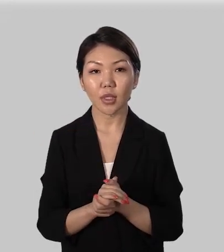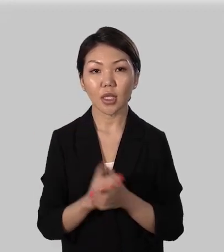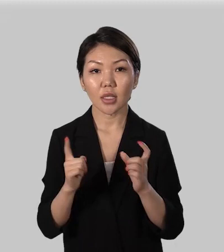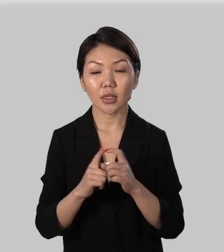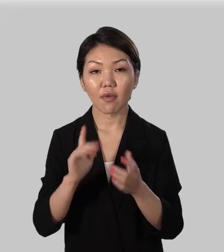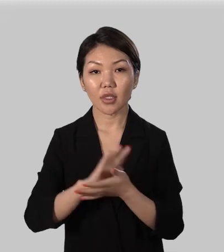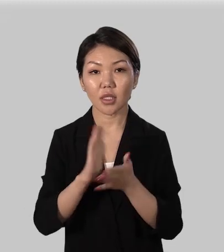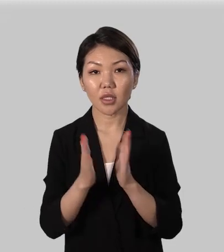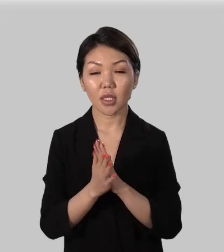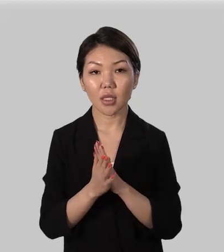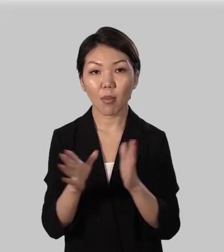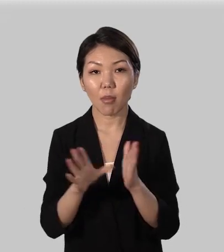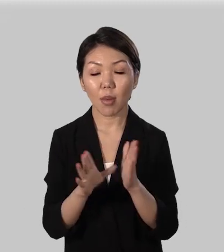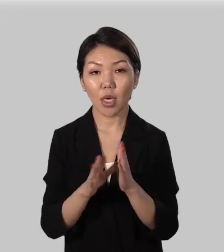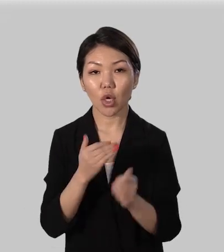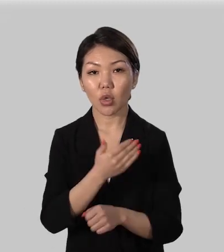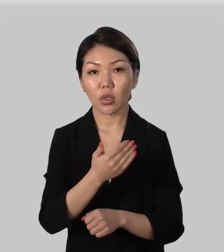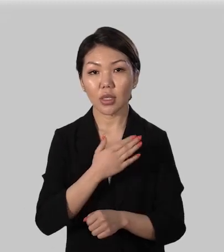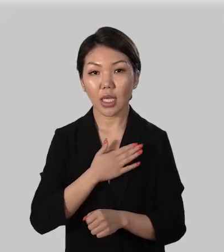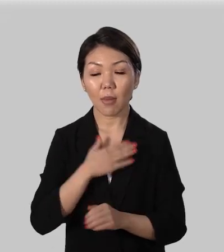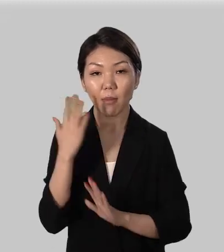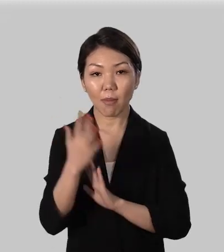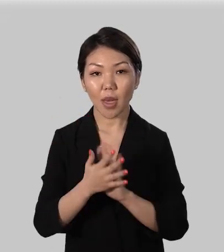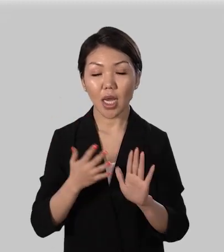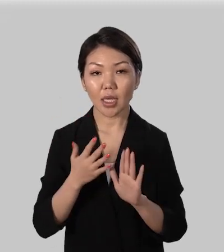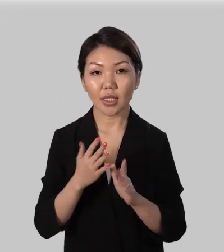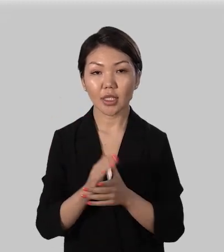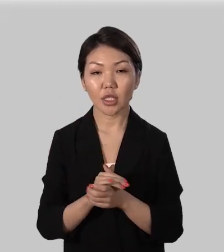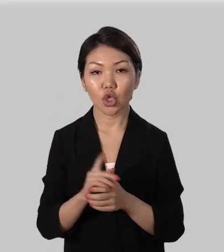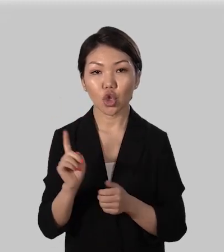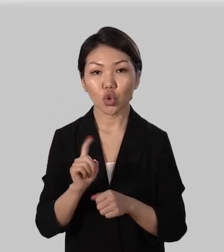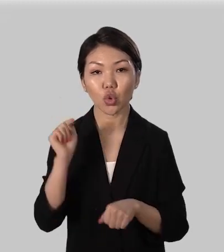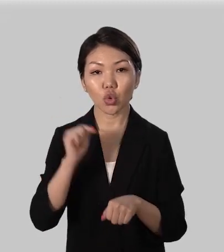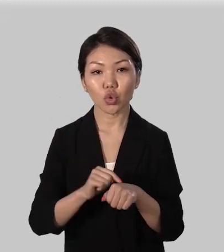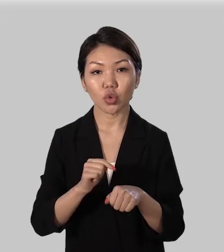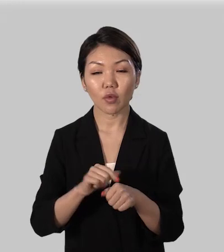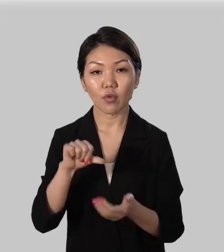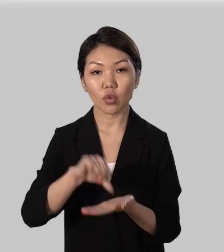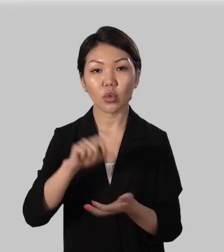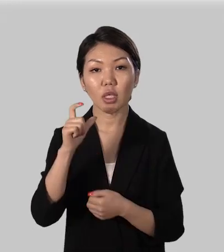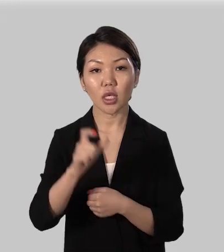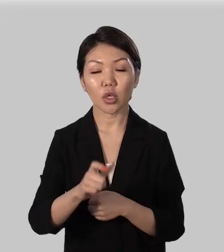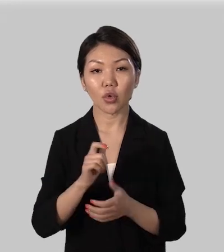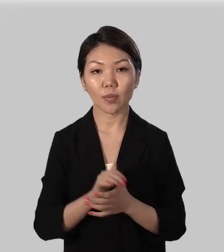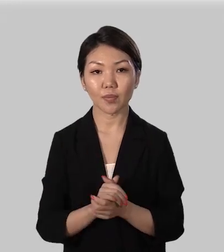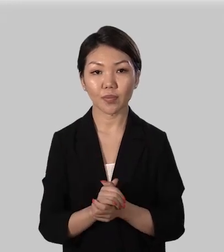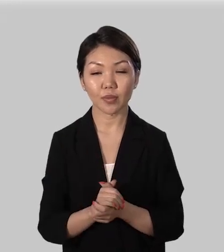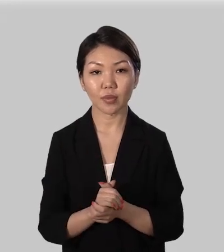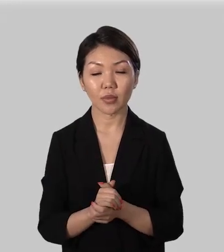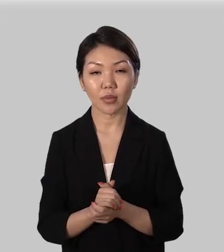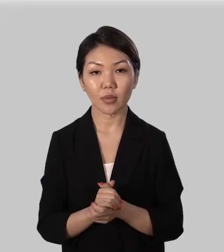чувствует ведь наша задача передать его чувства выпишем эти слова отдельно